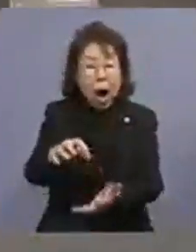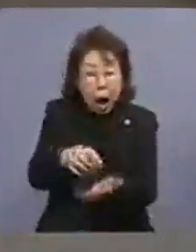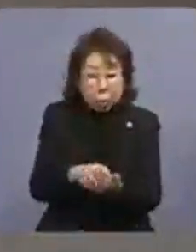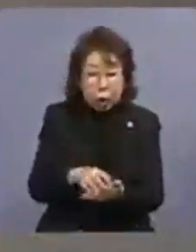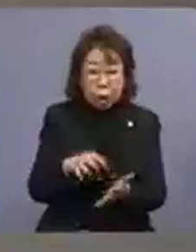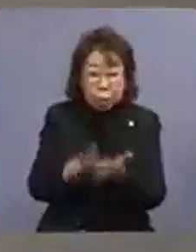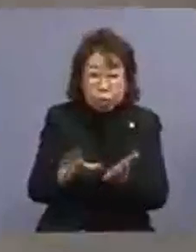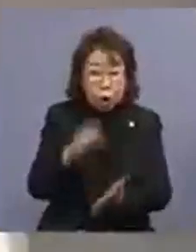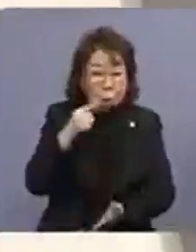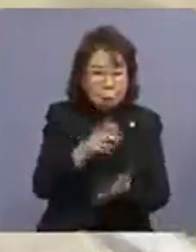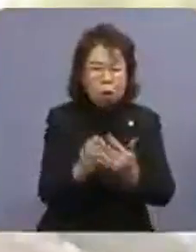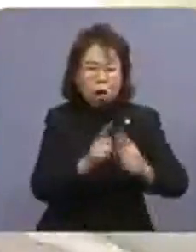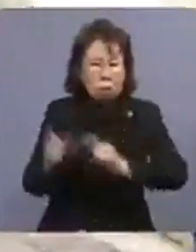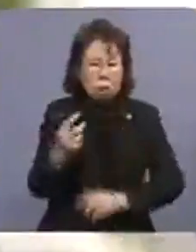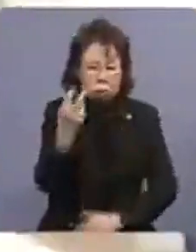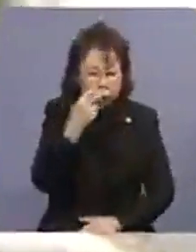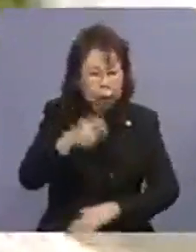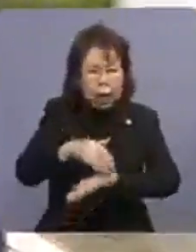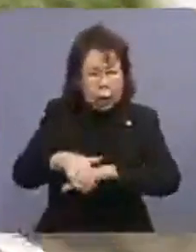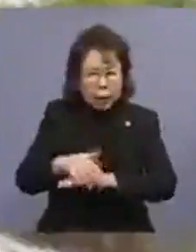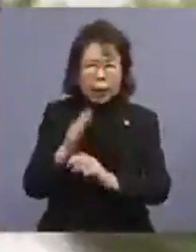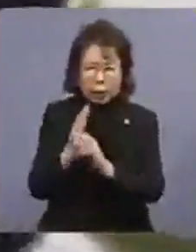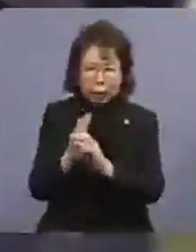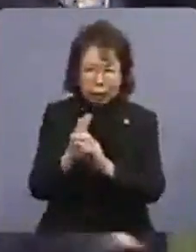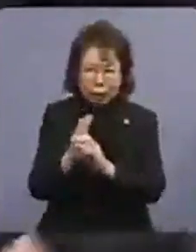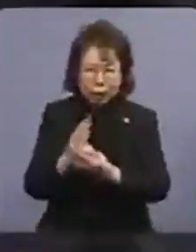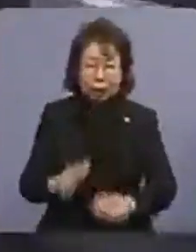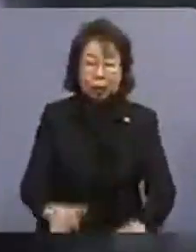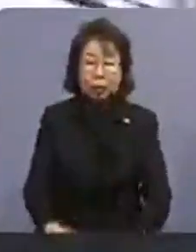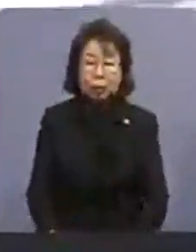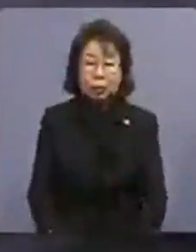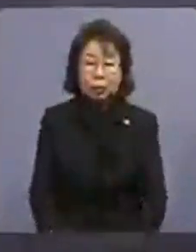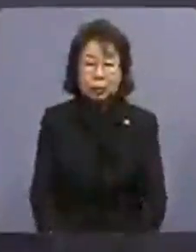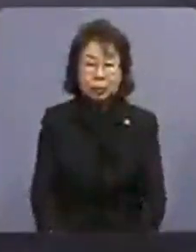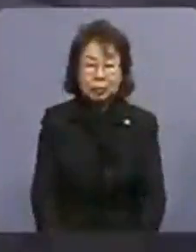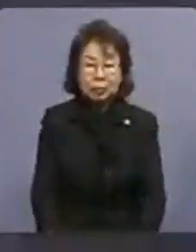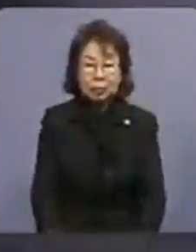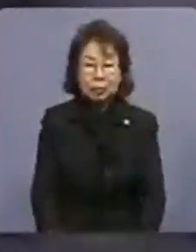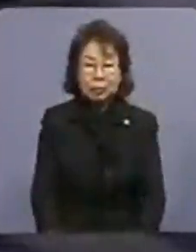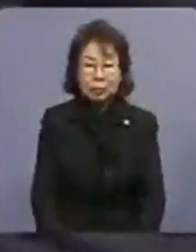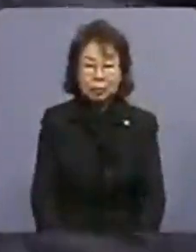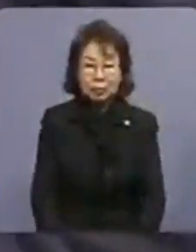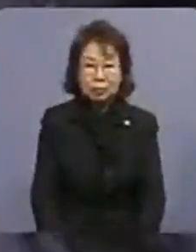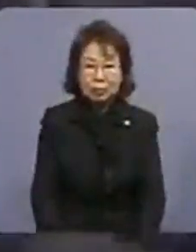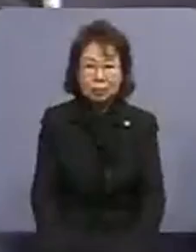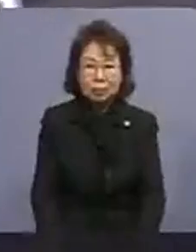품목을 바탕으로 추가 수사를 이어나갈 예정입니다. KBS 뉴스 정민규입니다.